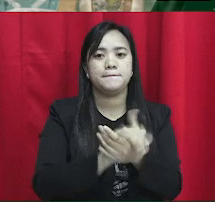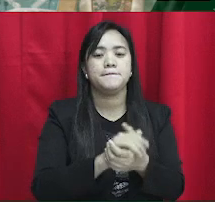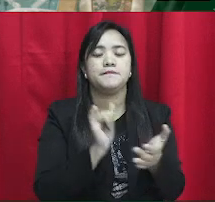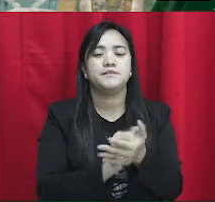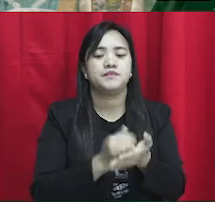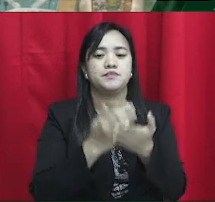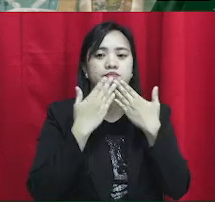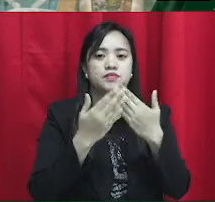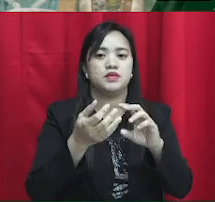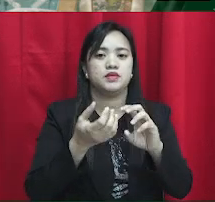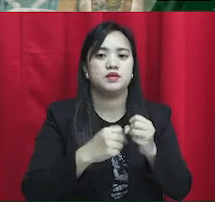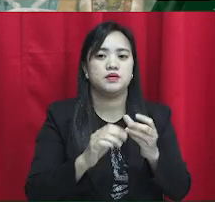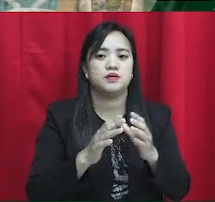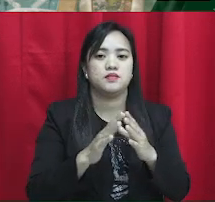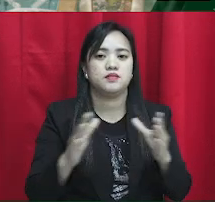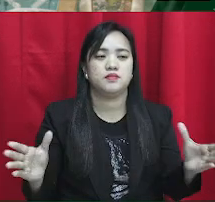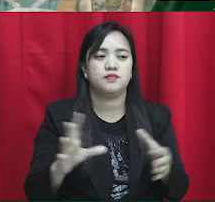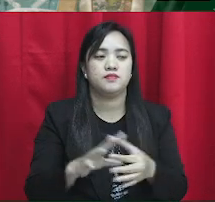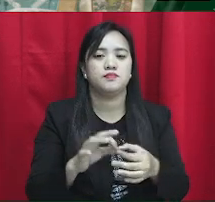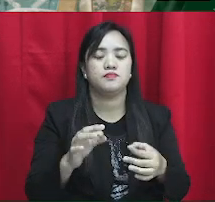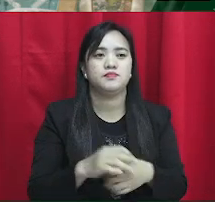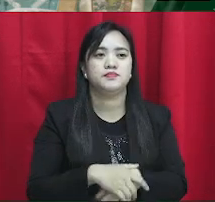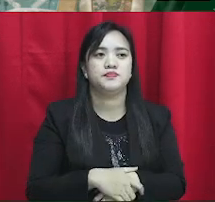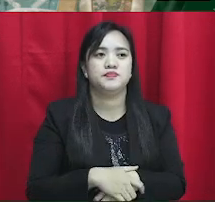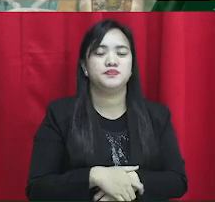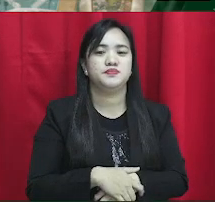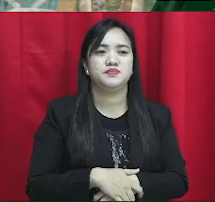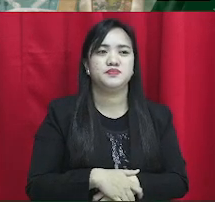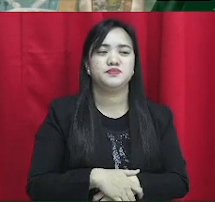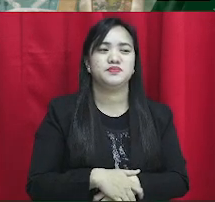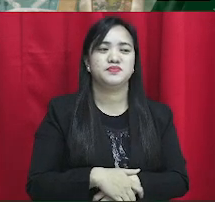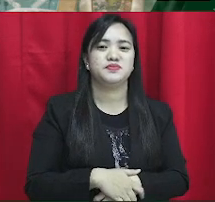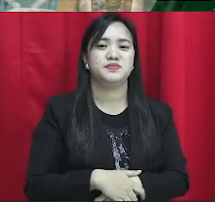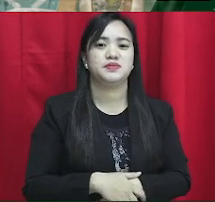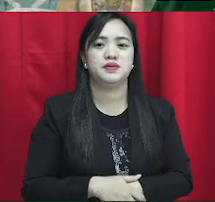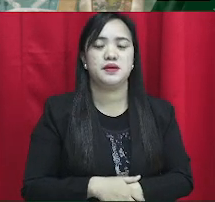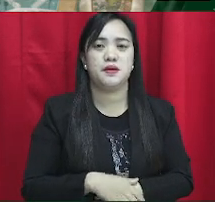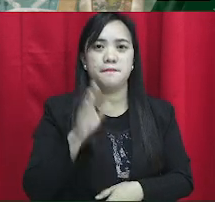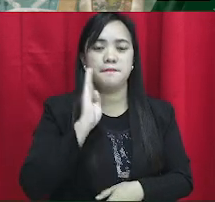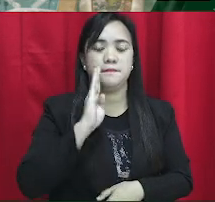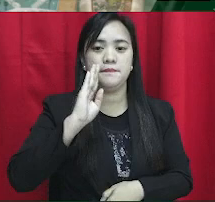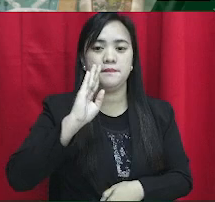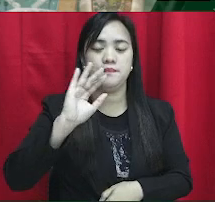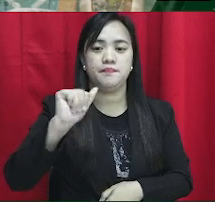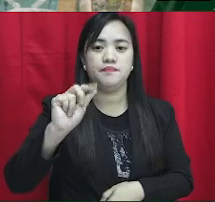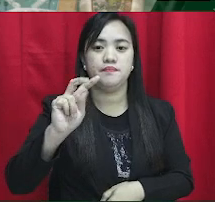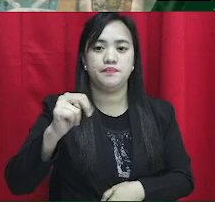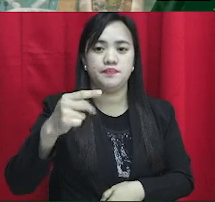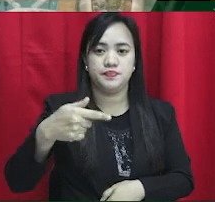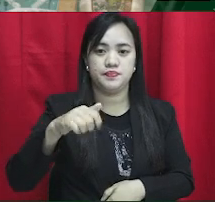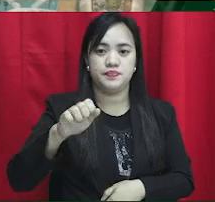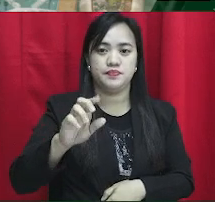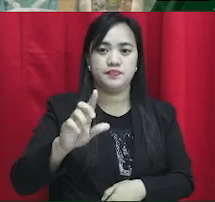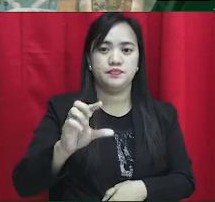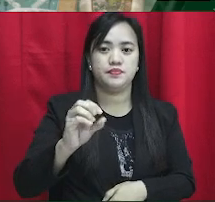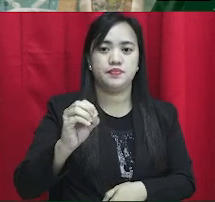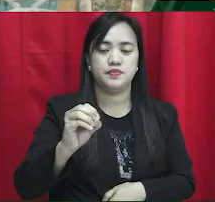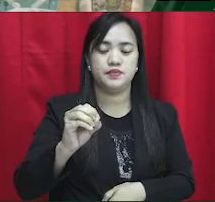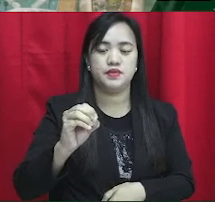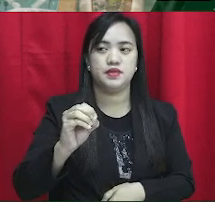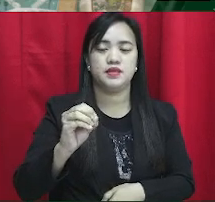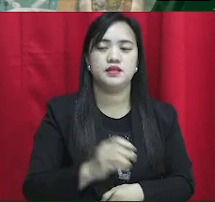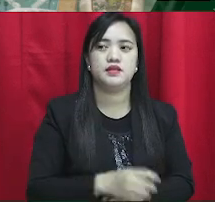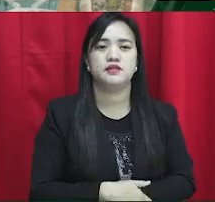sa crew ng interview siya, sila Sir Jorald, kasama niya si Brother Angelo, si Brother Janjan, at saka si Brother Relan. Yan.